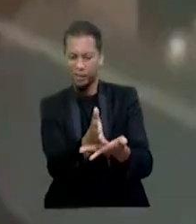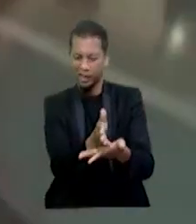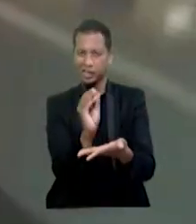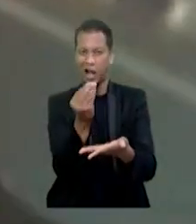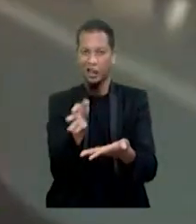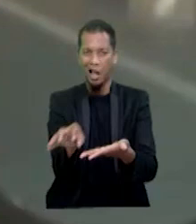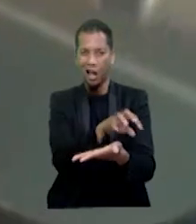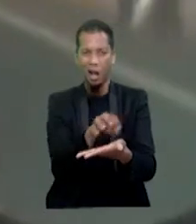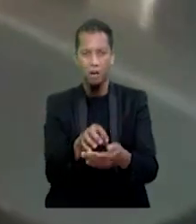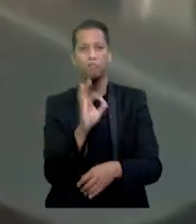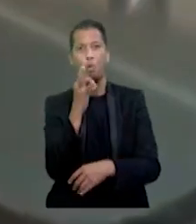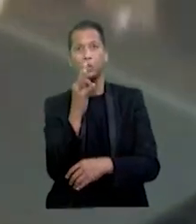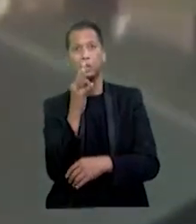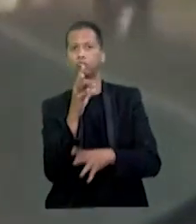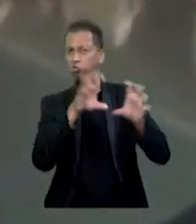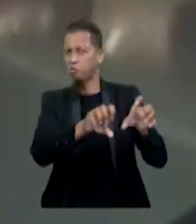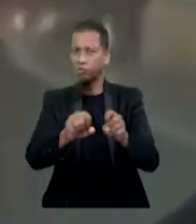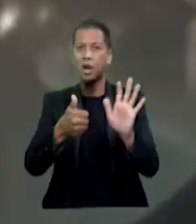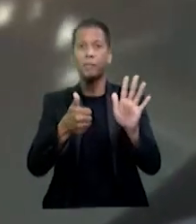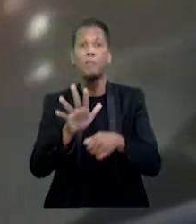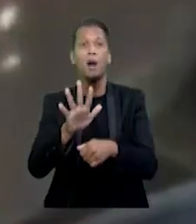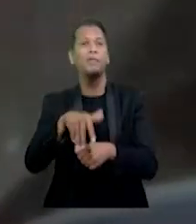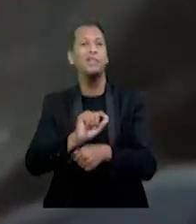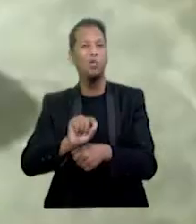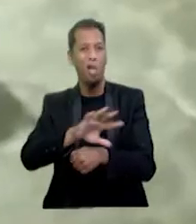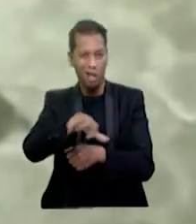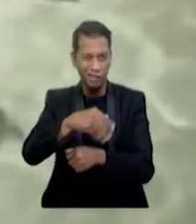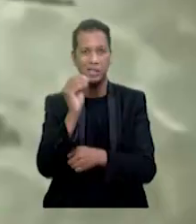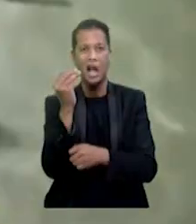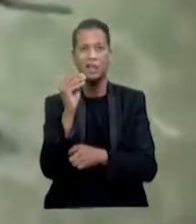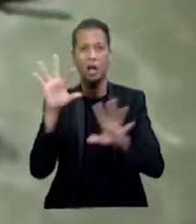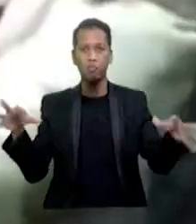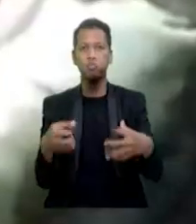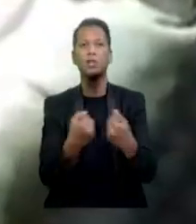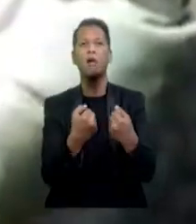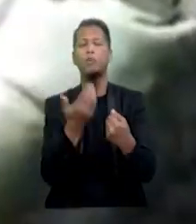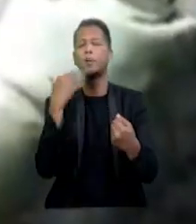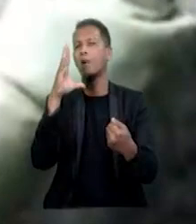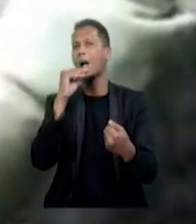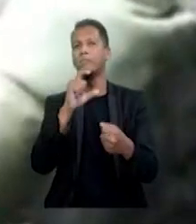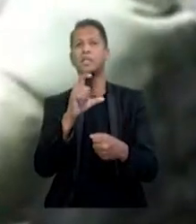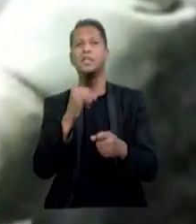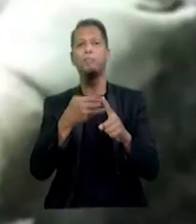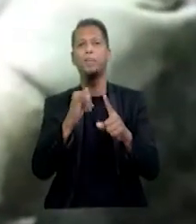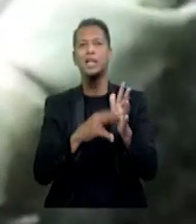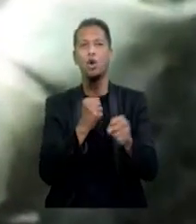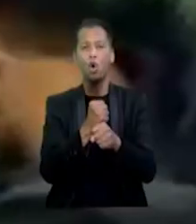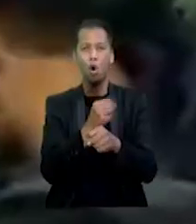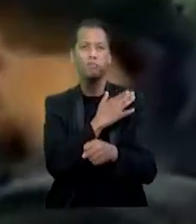polisi mengamankan 65 pelajar dari Jakarta yang akan tawuran saat malam hari di Cibinong Kabupaten Bogor